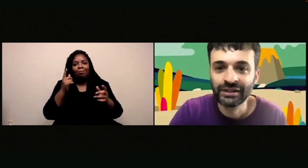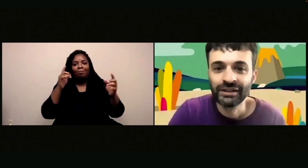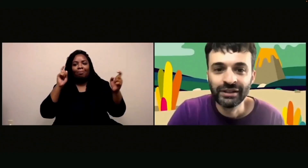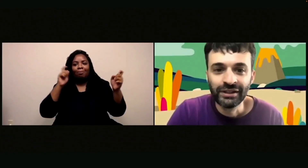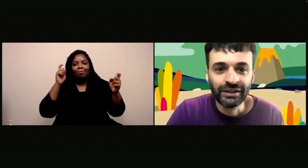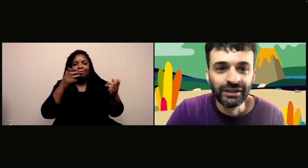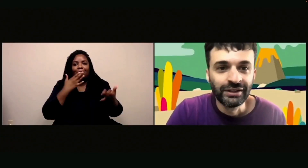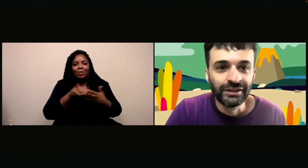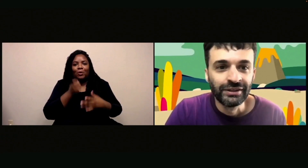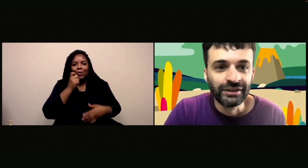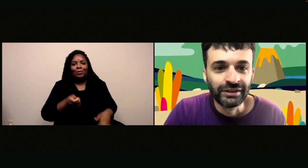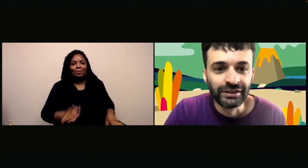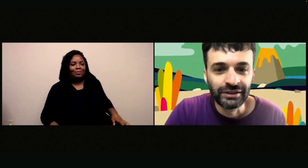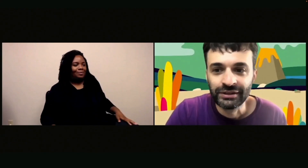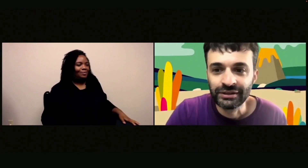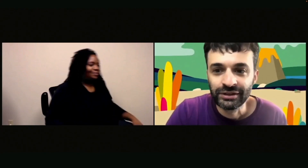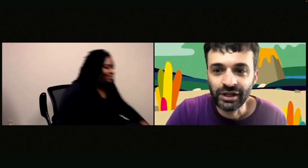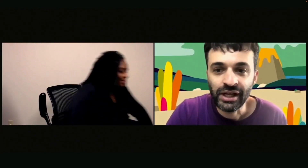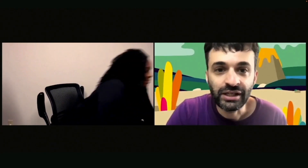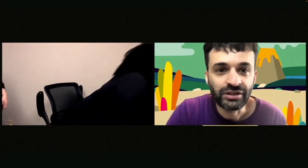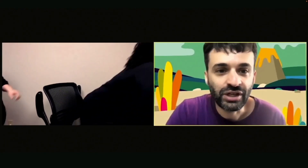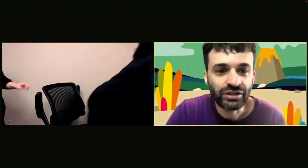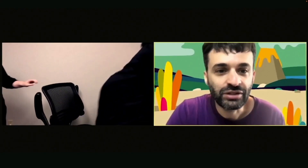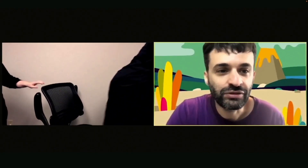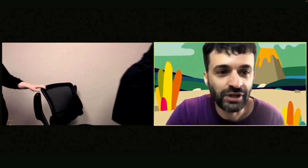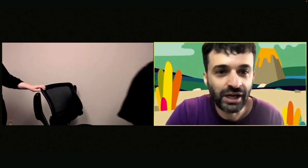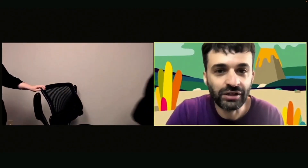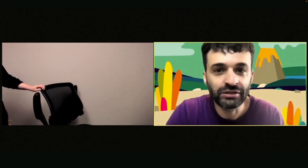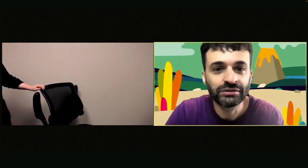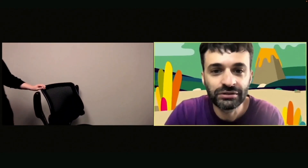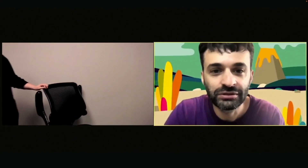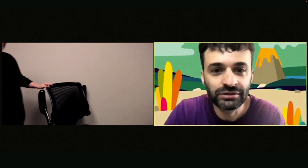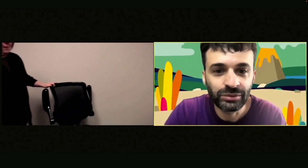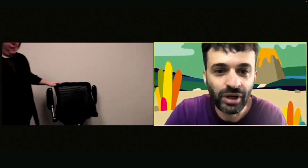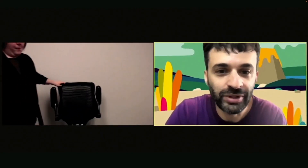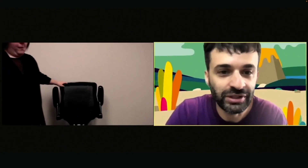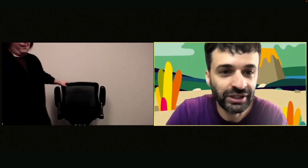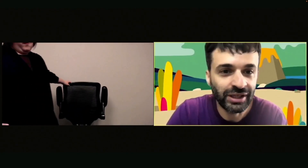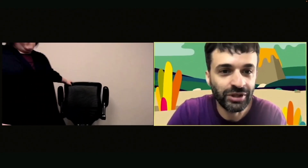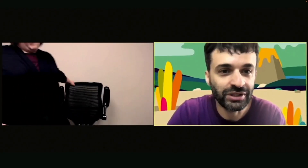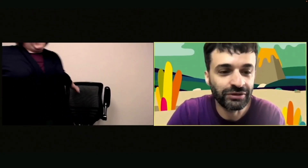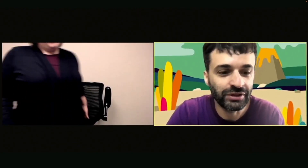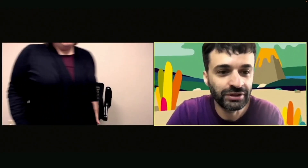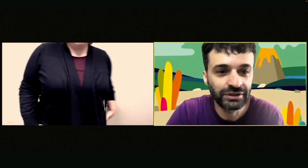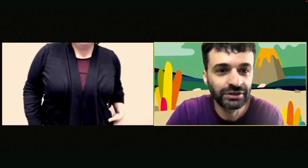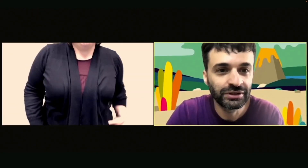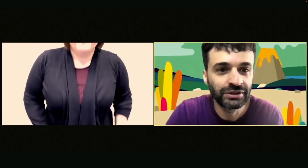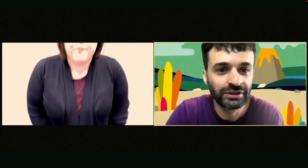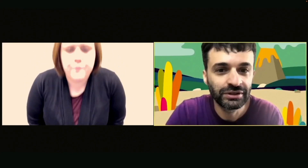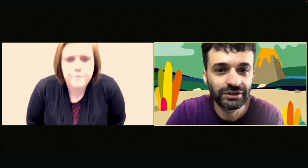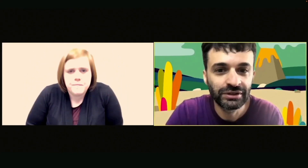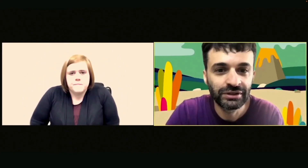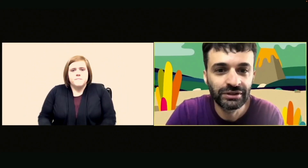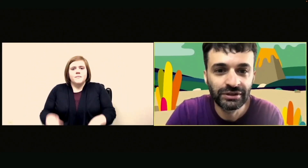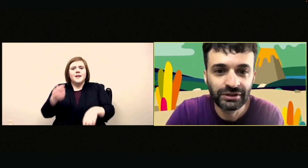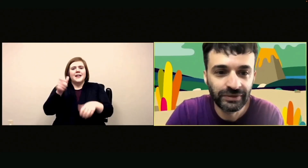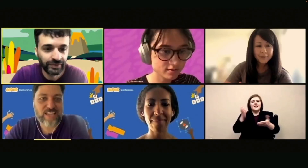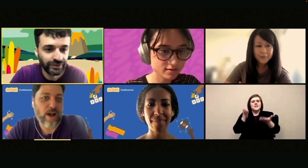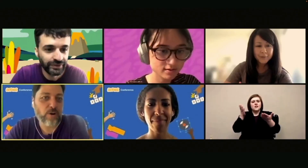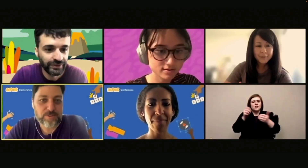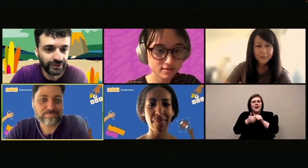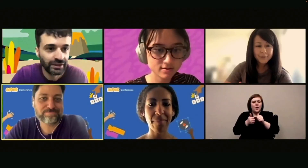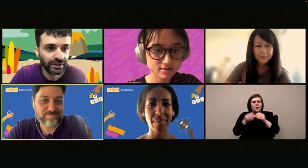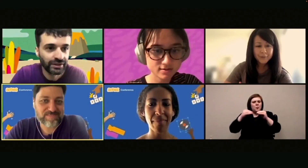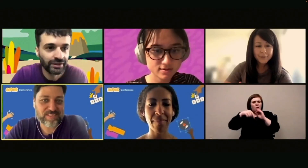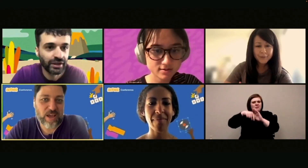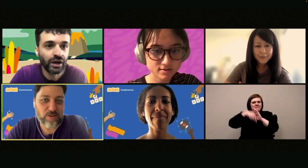riesci a essere un dragone un'animazione semplice ma attrattiva allo stesso tempo attraente che